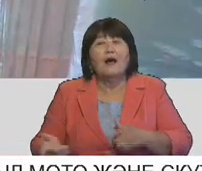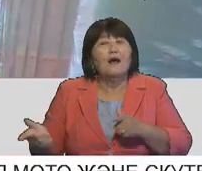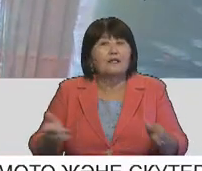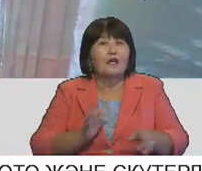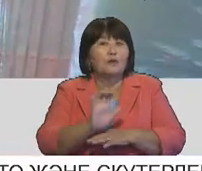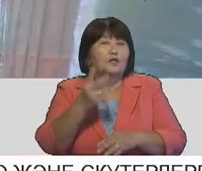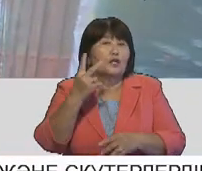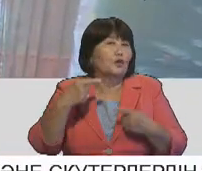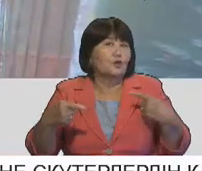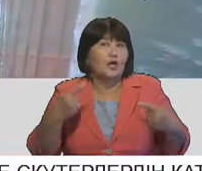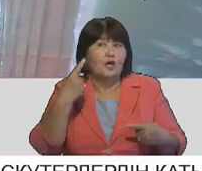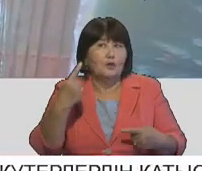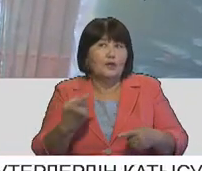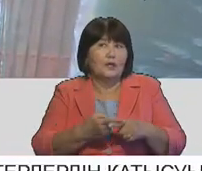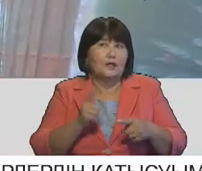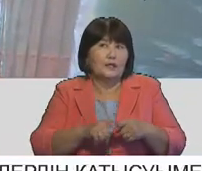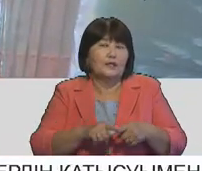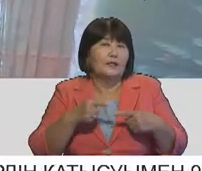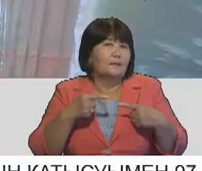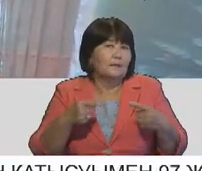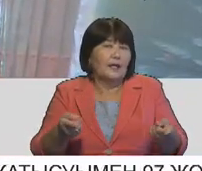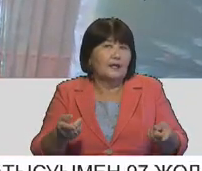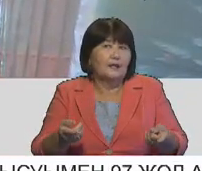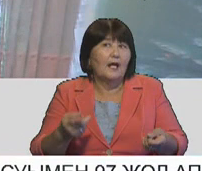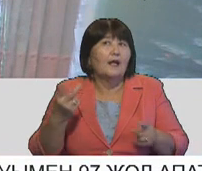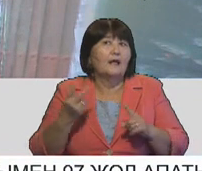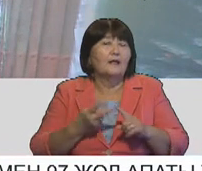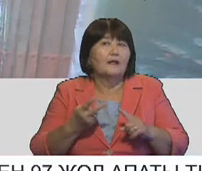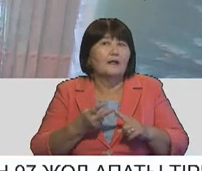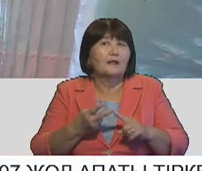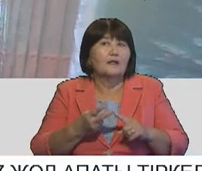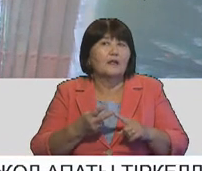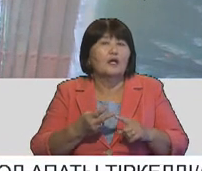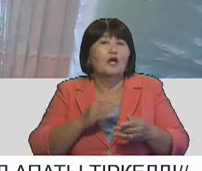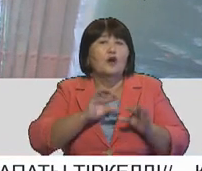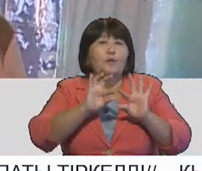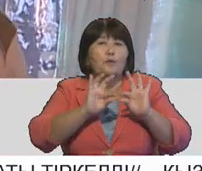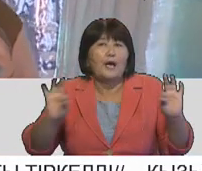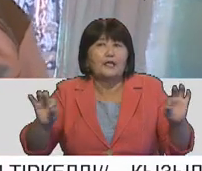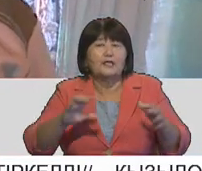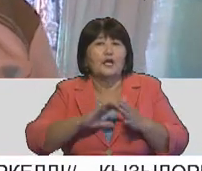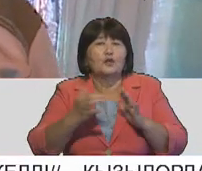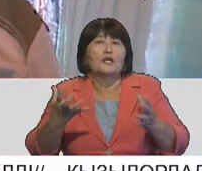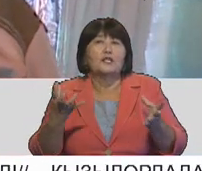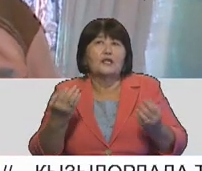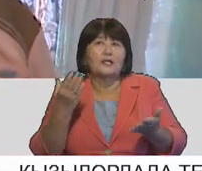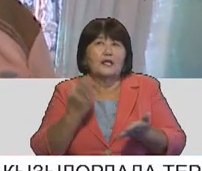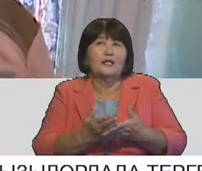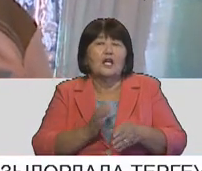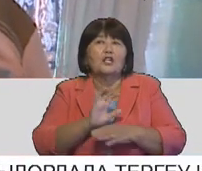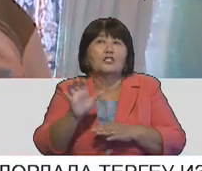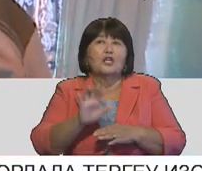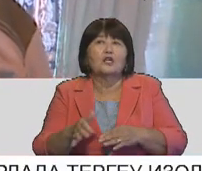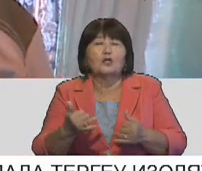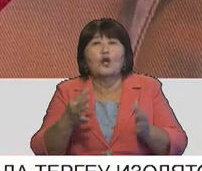екі түрлі. Біреуі солтүстік шетін покрытием дейміз. Екінші жаңағы лойо покрытием, энергосберегающее стекло. Қазіргі таңда шығарып отқан